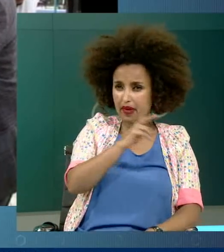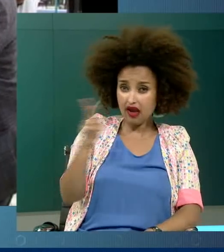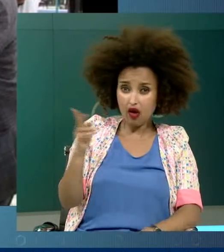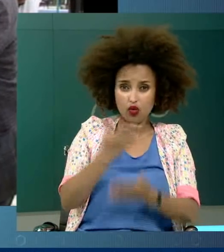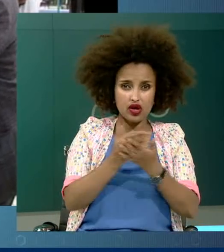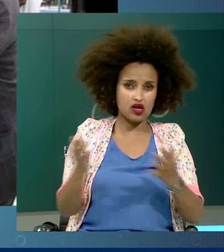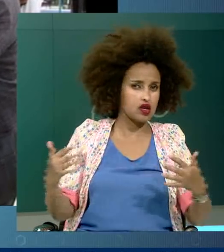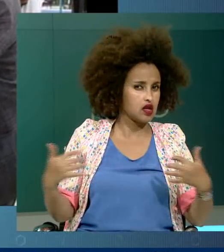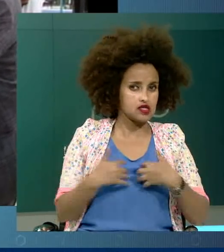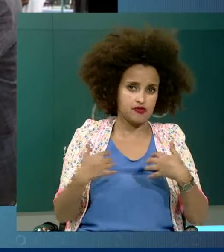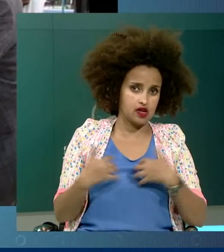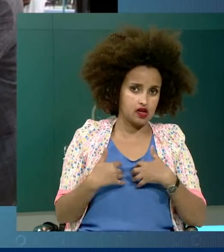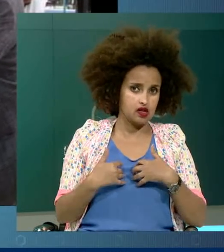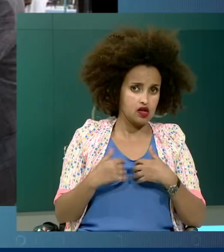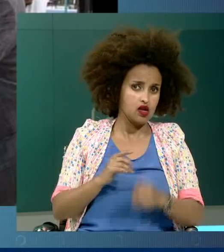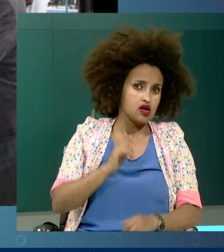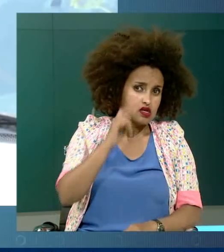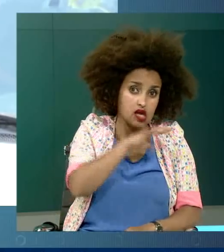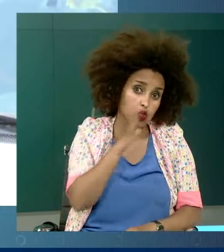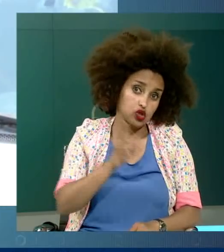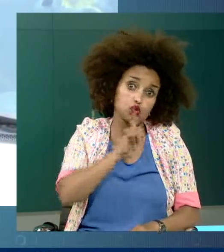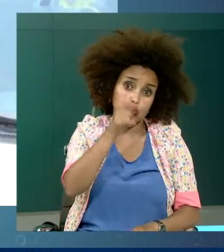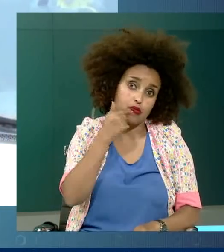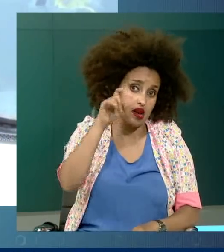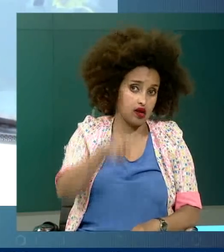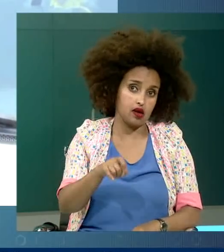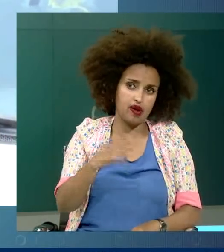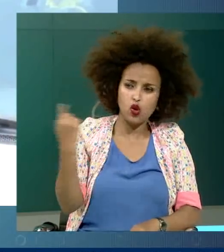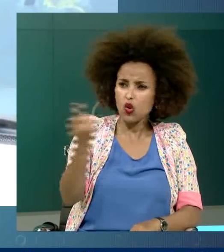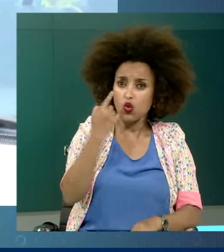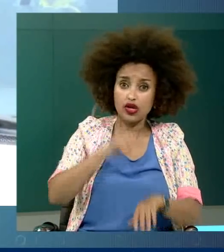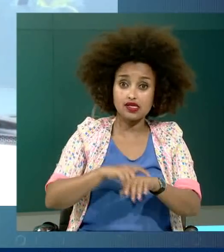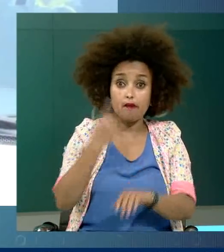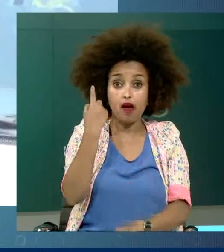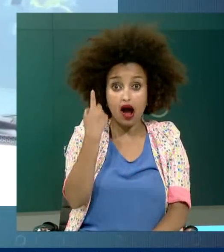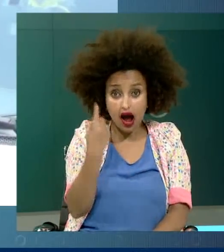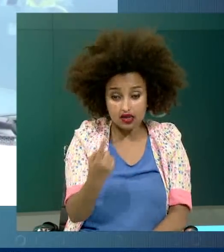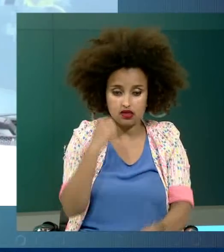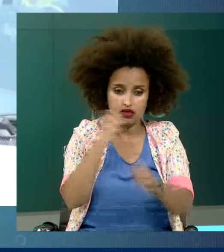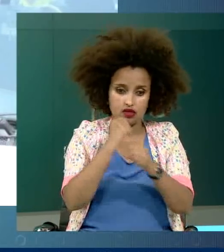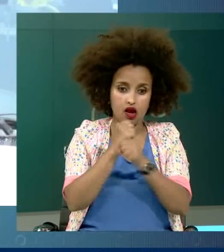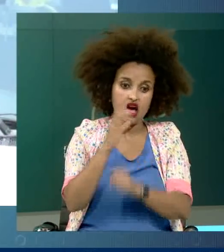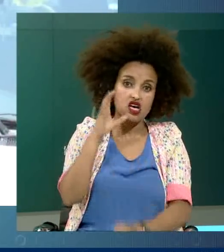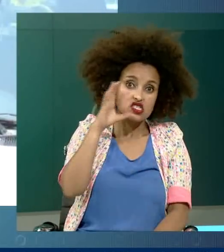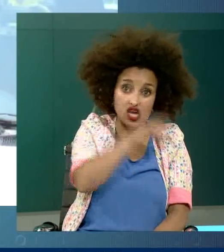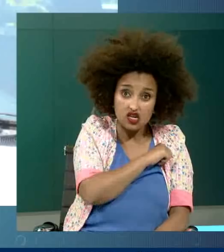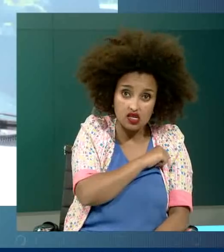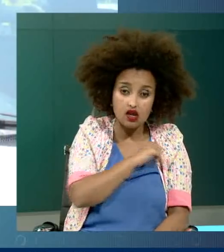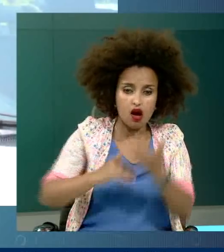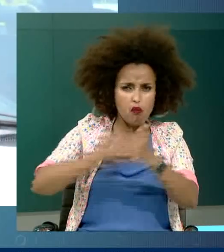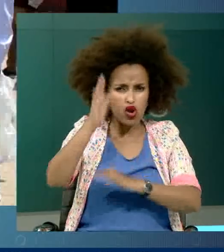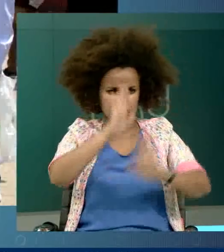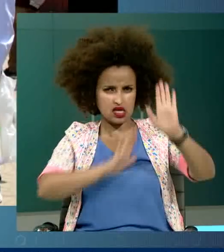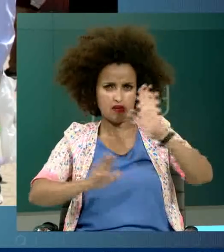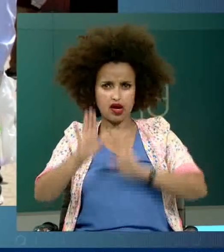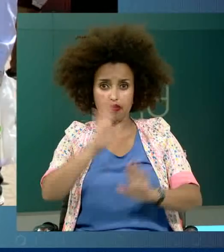ያሰጋናል። ምንም ሳንኖሽ እውነቱን መናገር ስላለብን ማለት ነው። ሁሌም አንድ ስራ ሰርተን ስንጨርስና ስንገመግመው